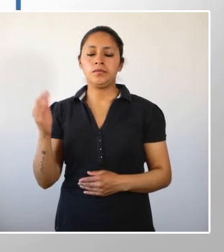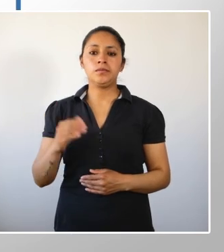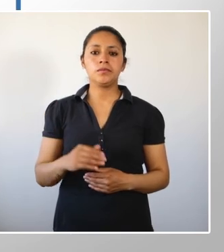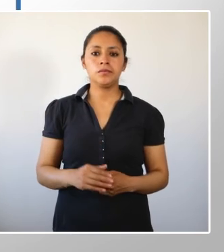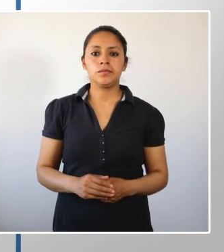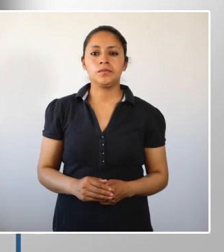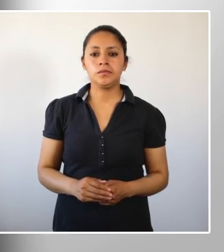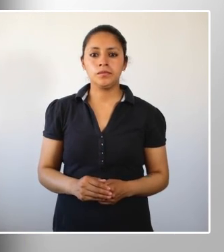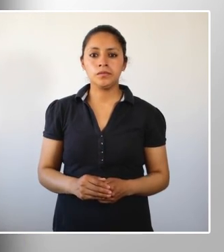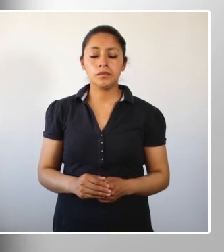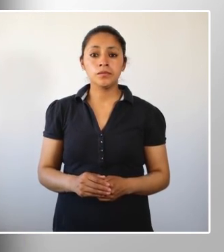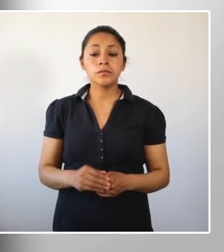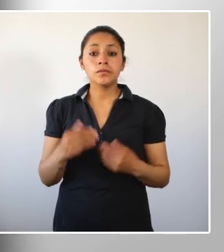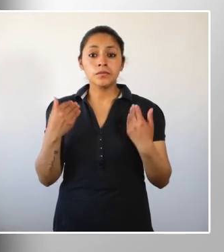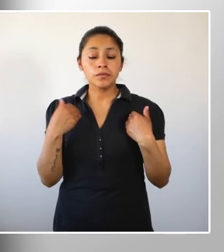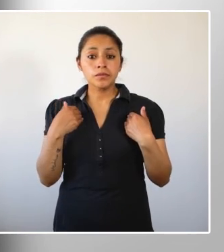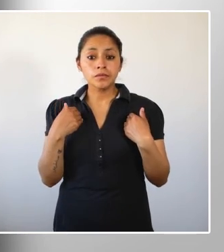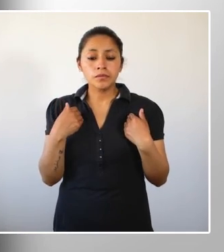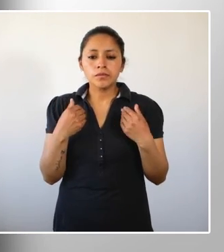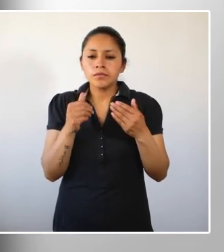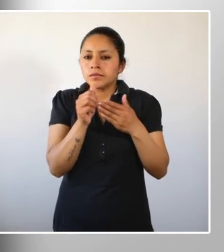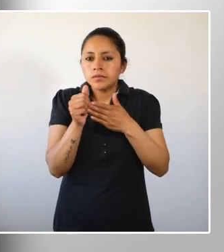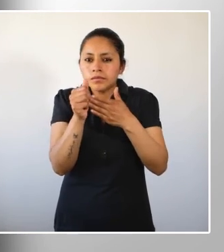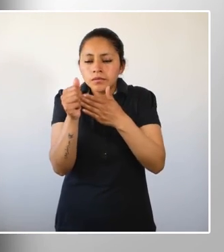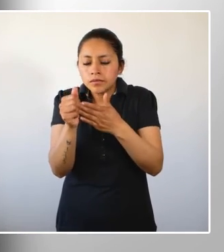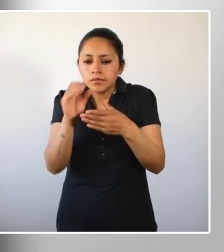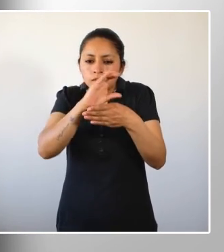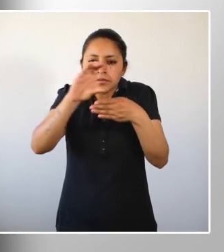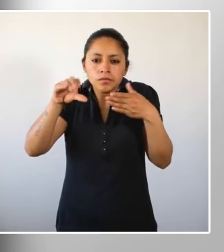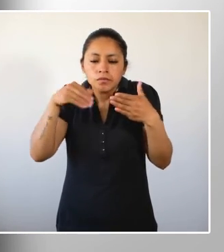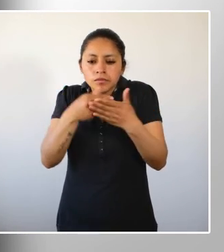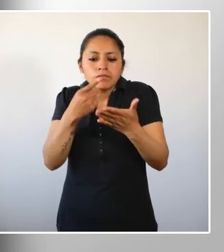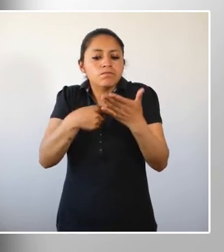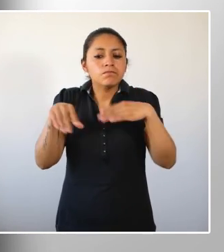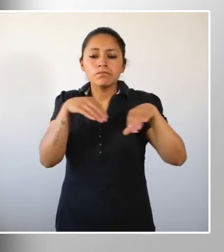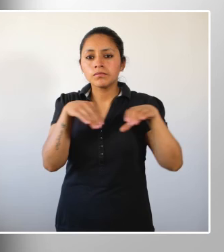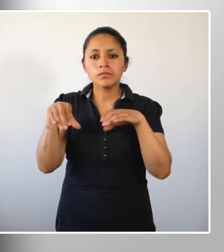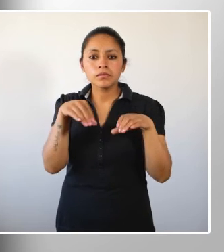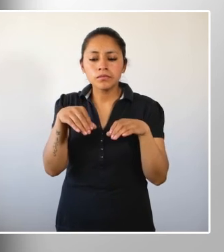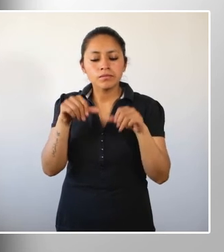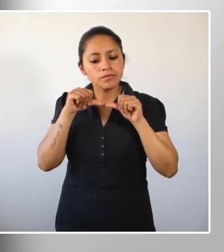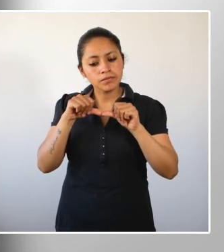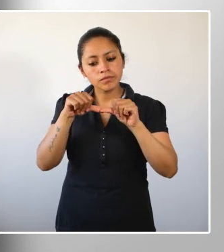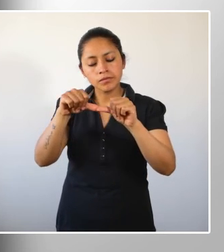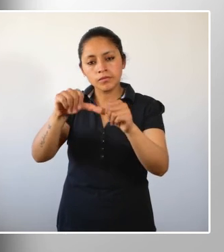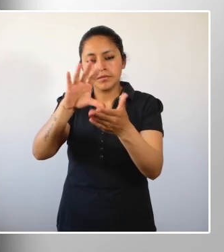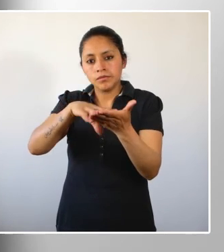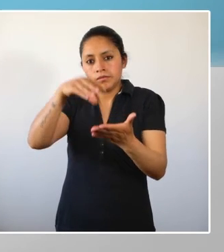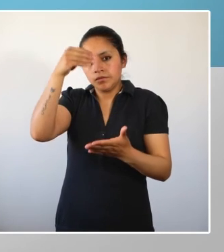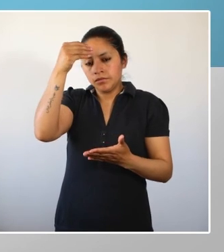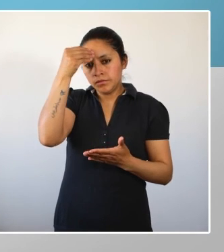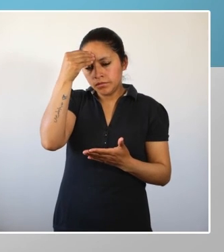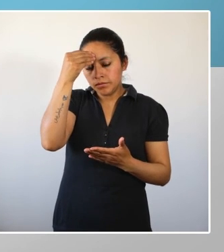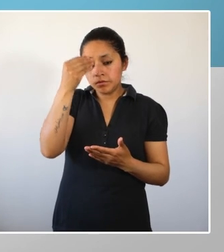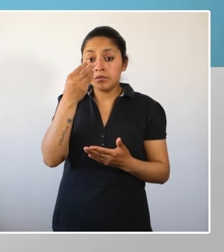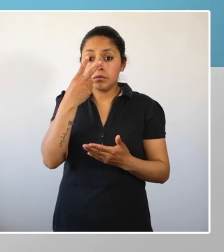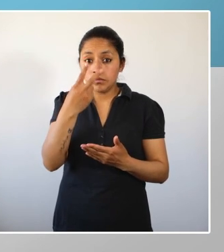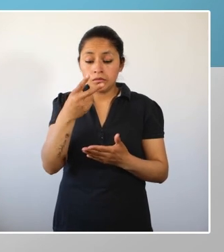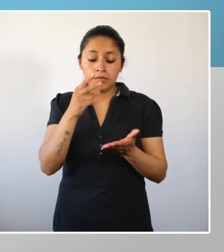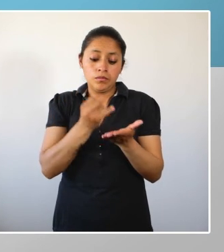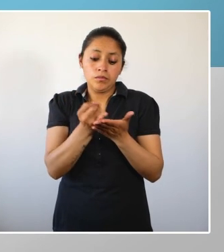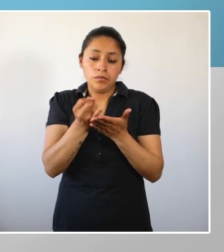hijos e hijas sigan aprendiendo desde casa. Kai pagina web, mana kak facebook chekan ni kuman yaikui.